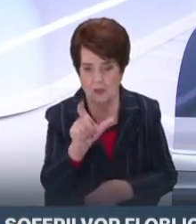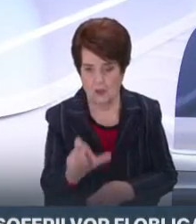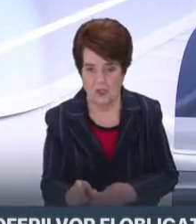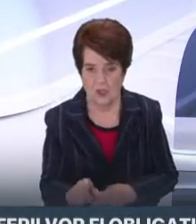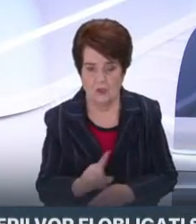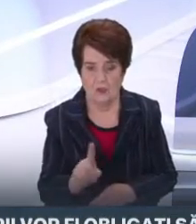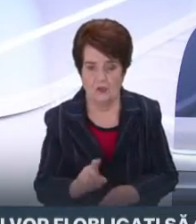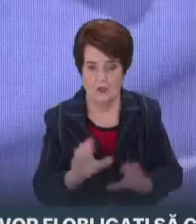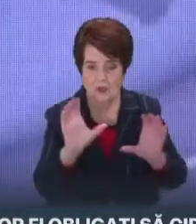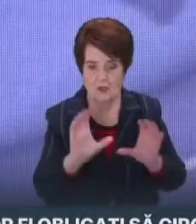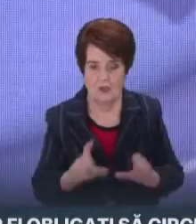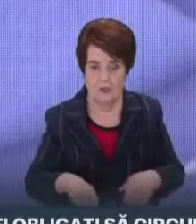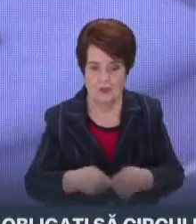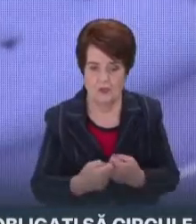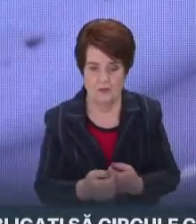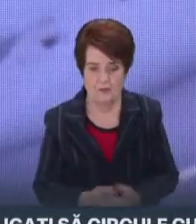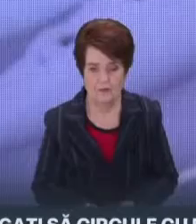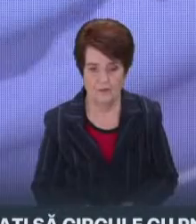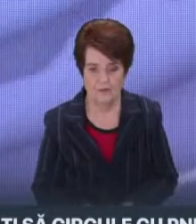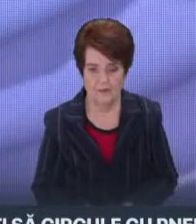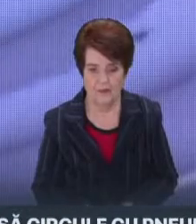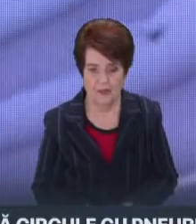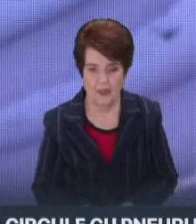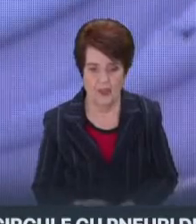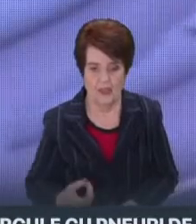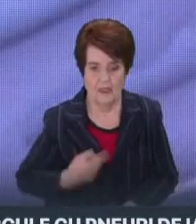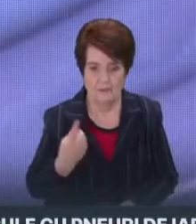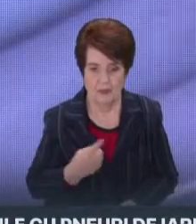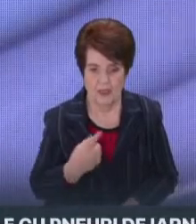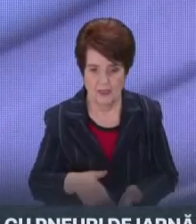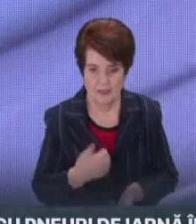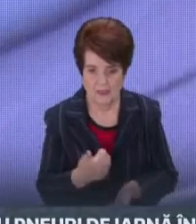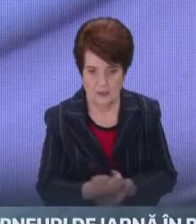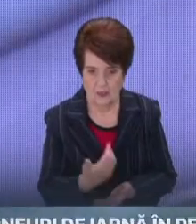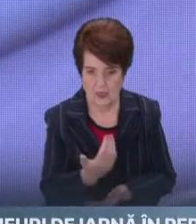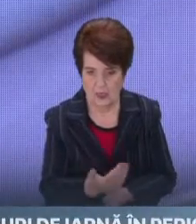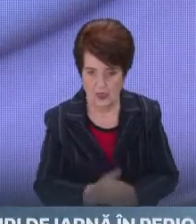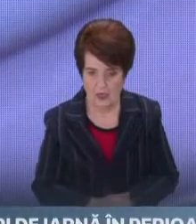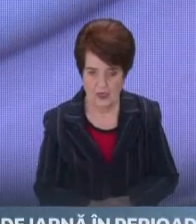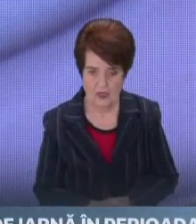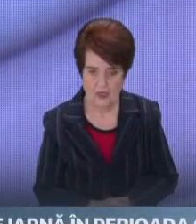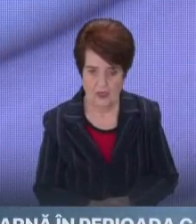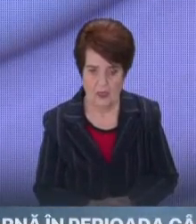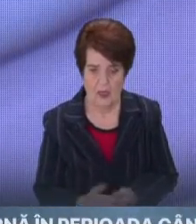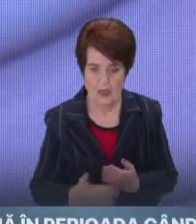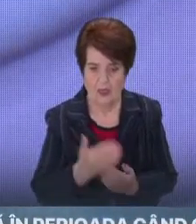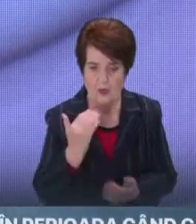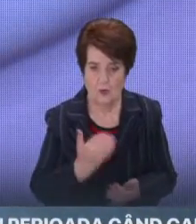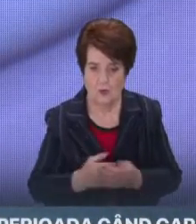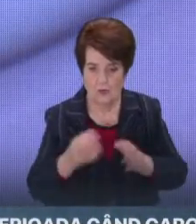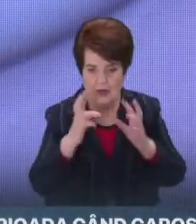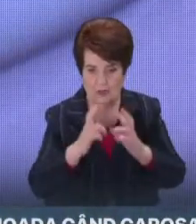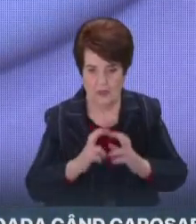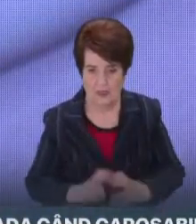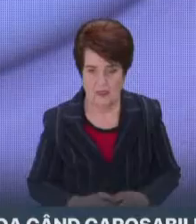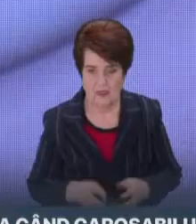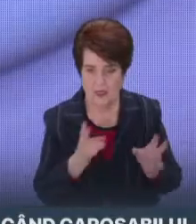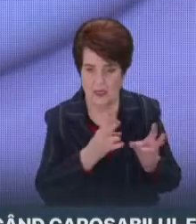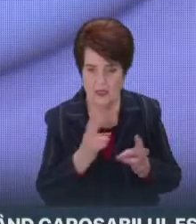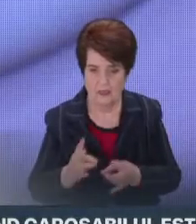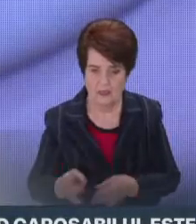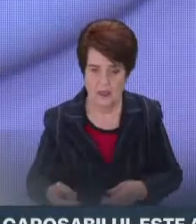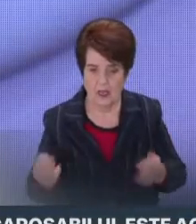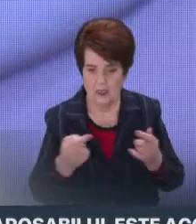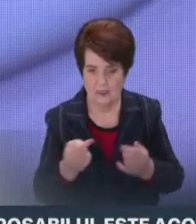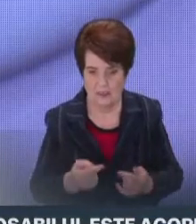spot. Deci, Inspectoratul General pentru Situații de Urgență, în urma analizei riscurilor, a stabilit